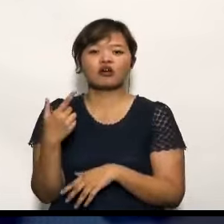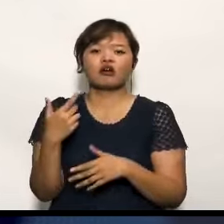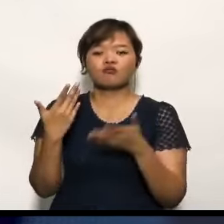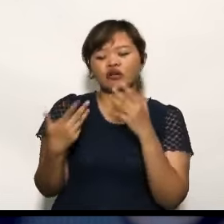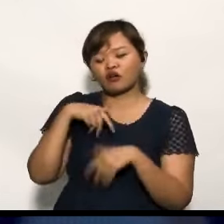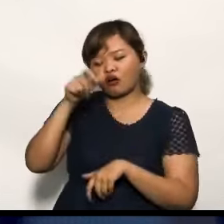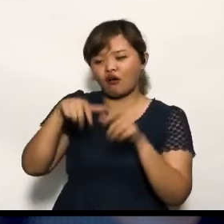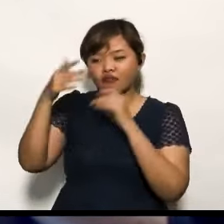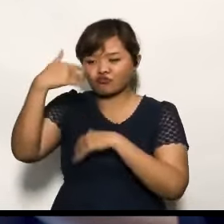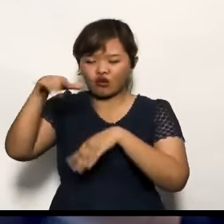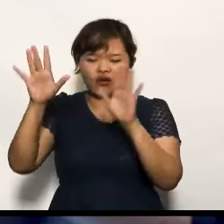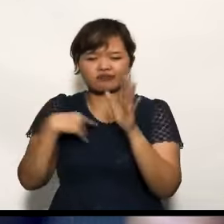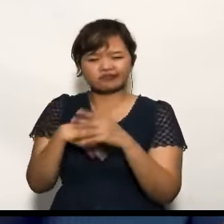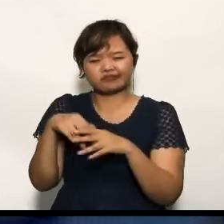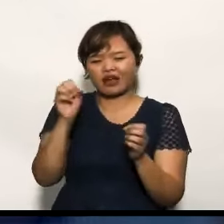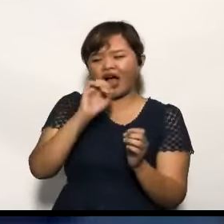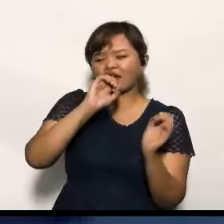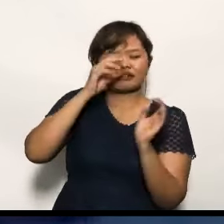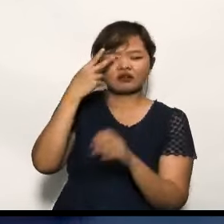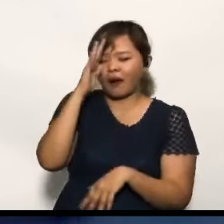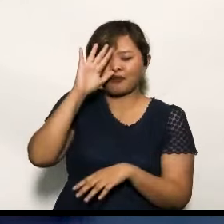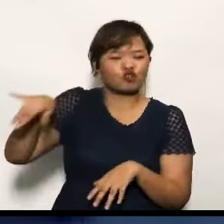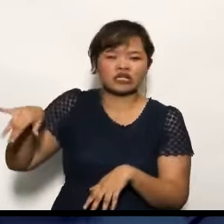out there don't care about anyone.